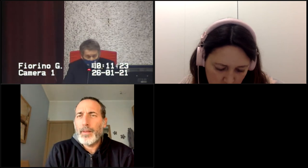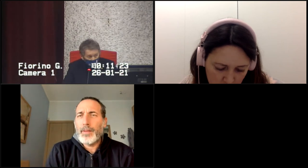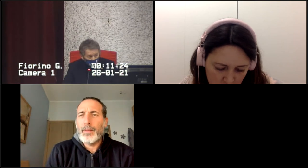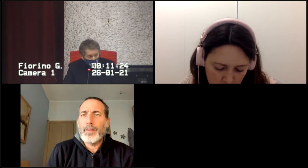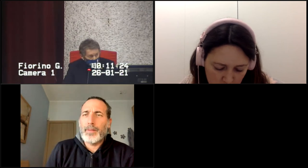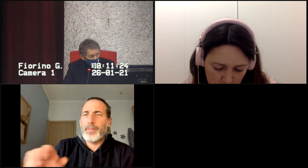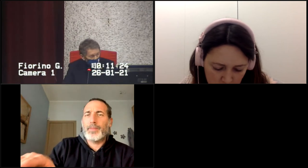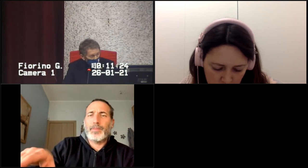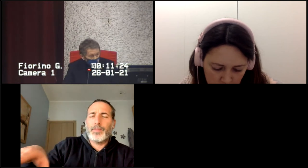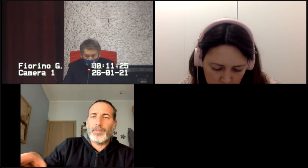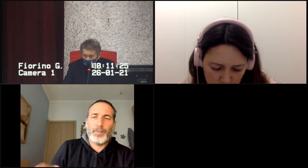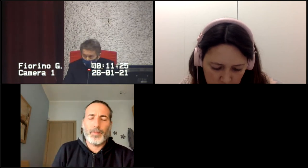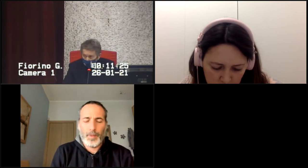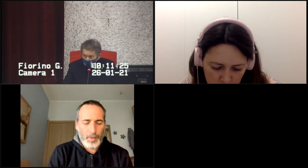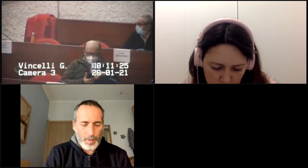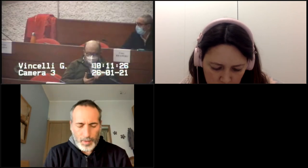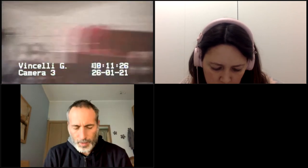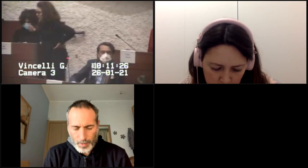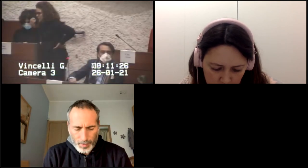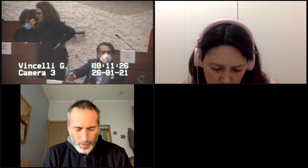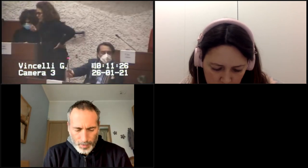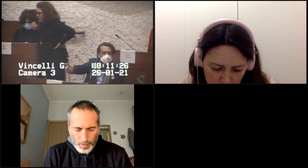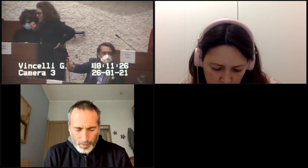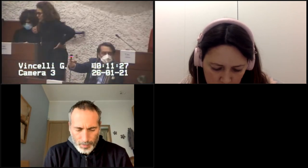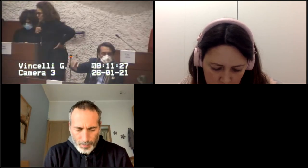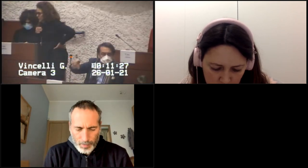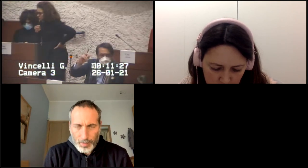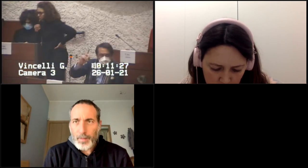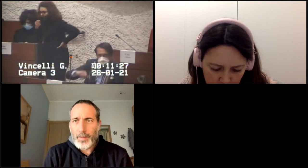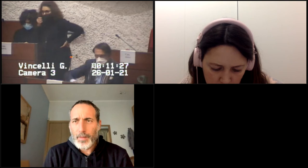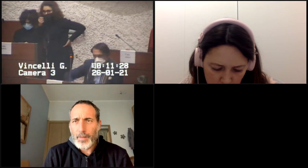Altri interventi non ce ne sono, chiudo la discussione. Scusa.